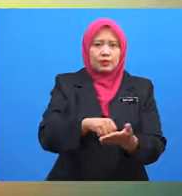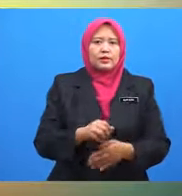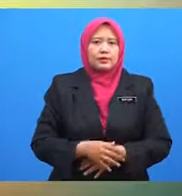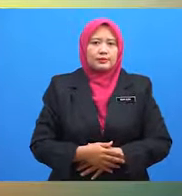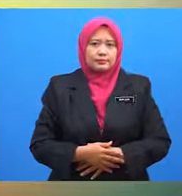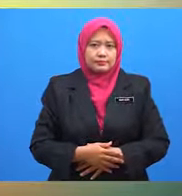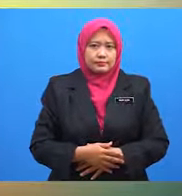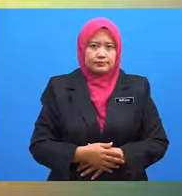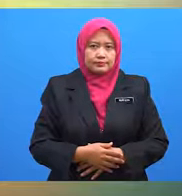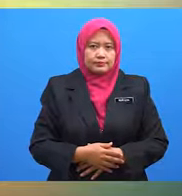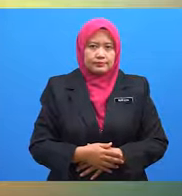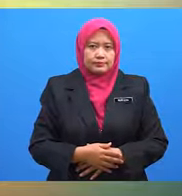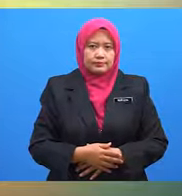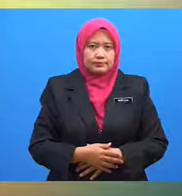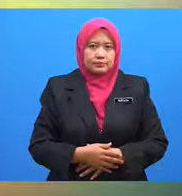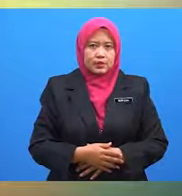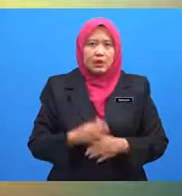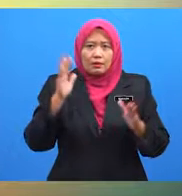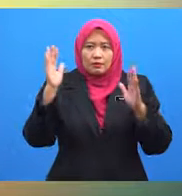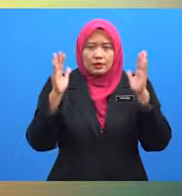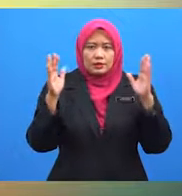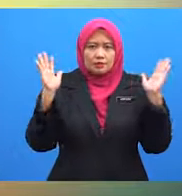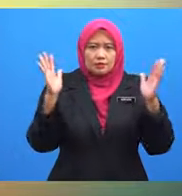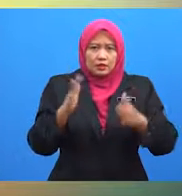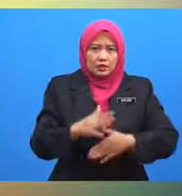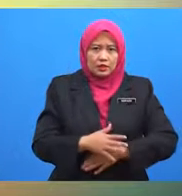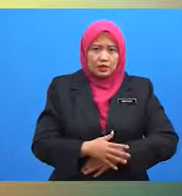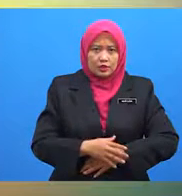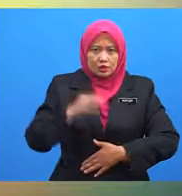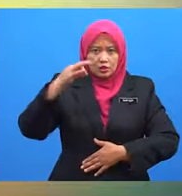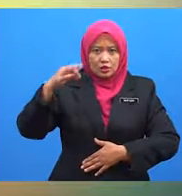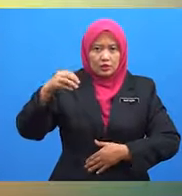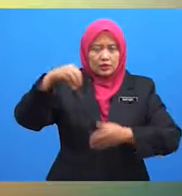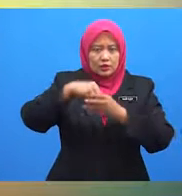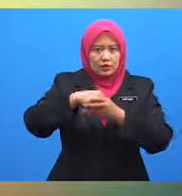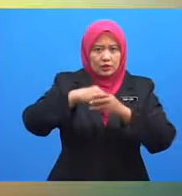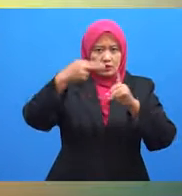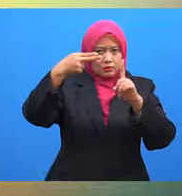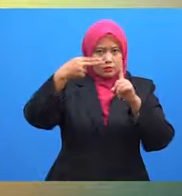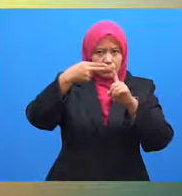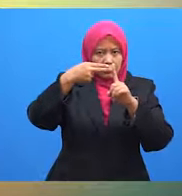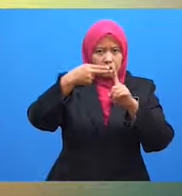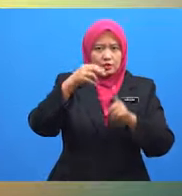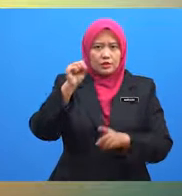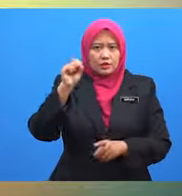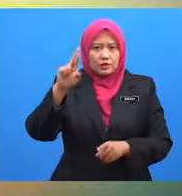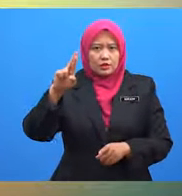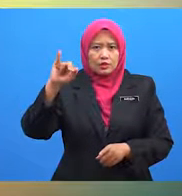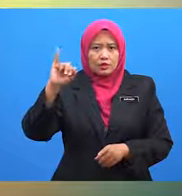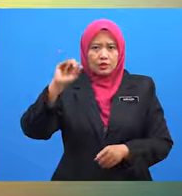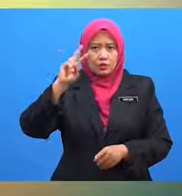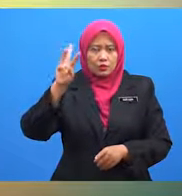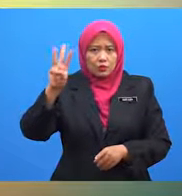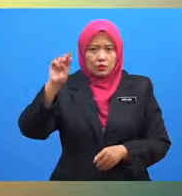Pulau Bangka. Bahasa Melayu tertulis dalam huruf Sriwijaya yang dipeturunkan daripada